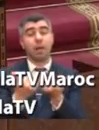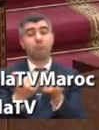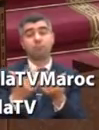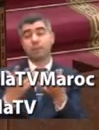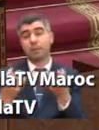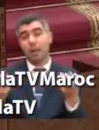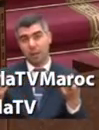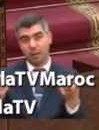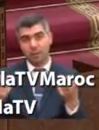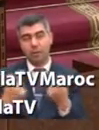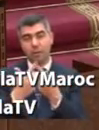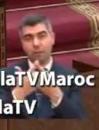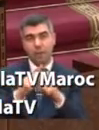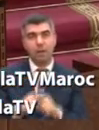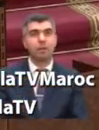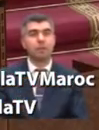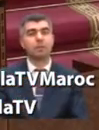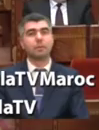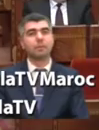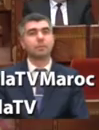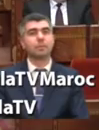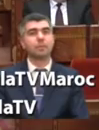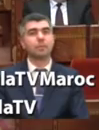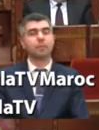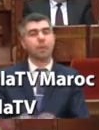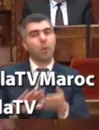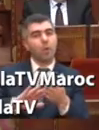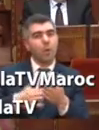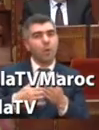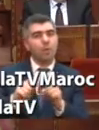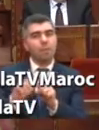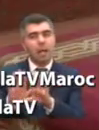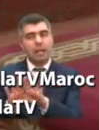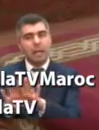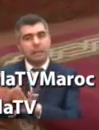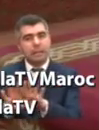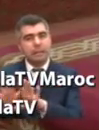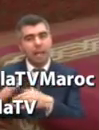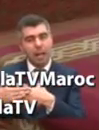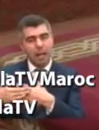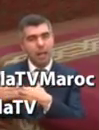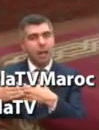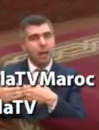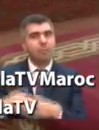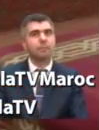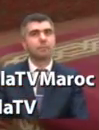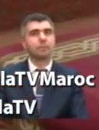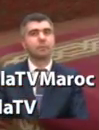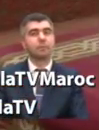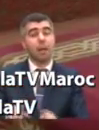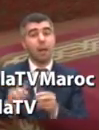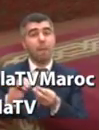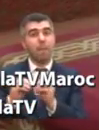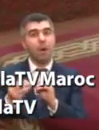هما كانوا مركزيا ولا يعني محليا في تيزنيت وكان نقاش وكتعرفوا بانه هذه المشاكل دابا